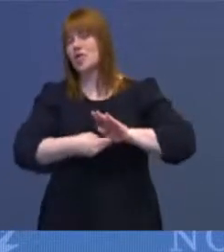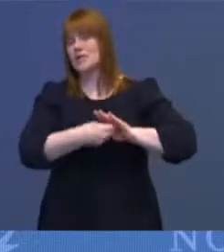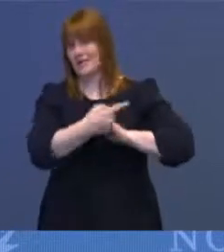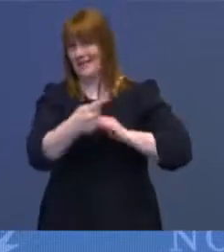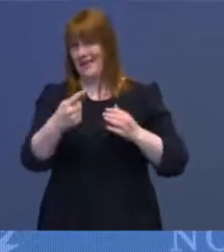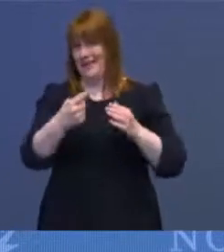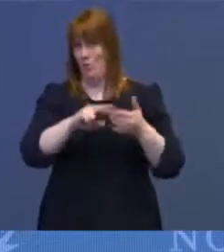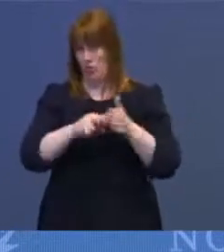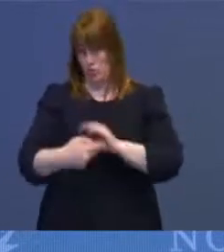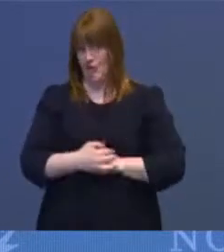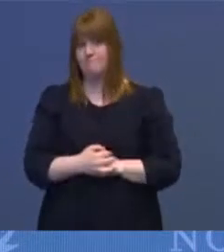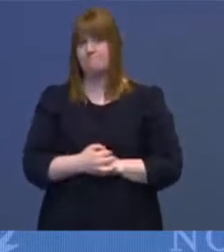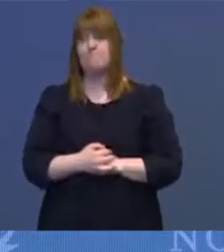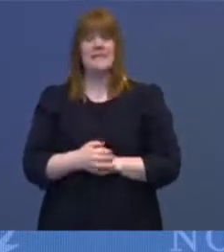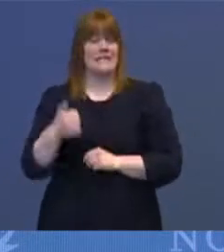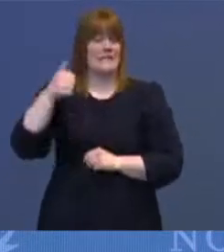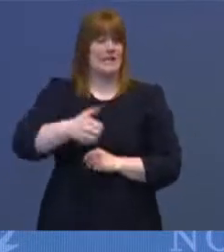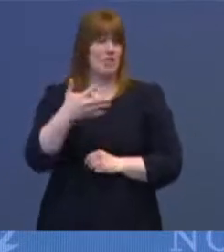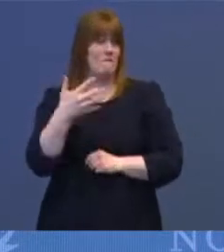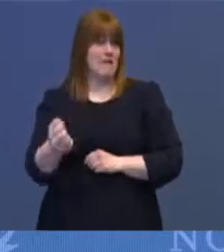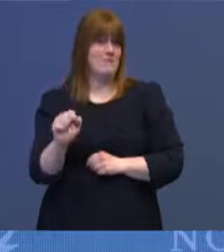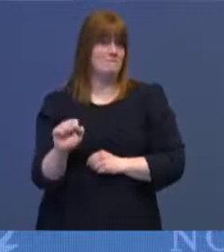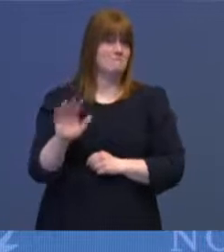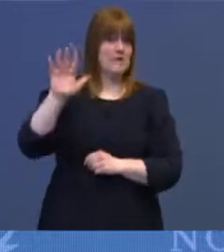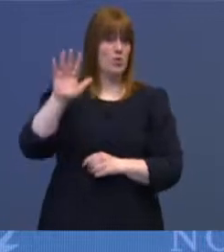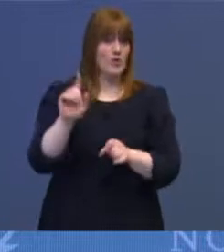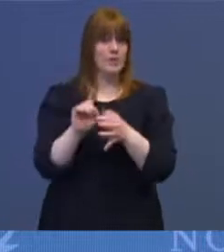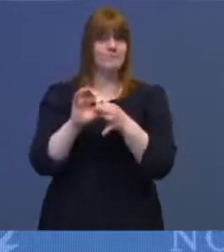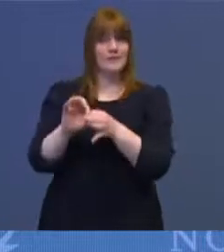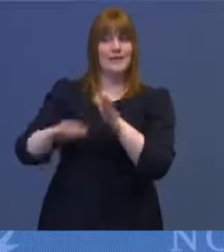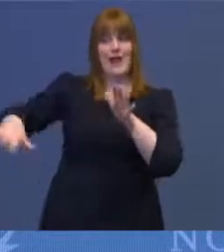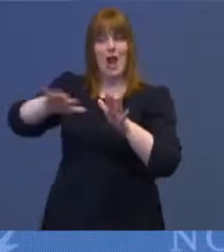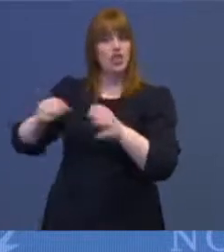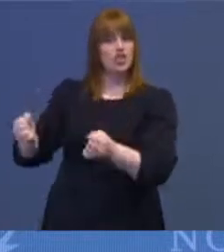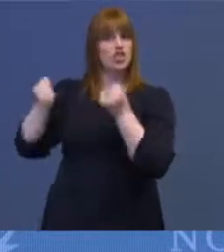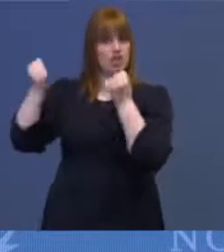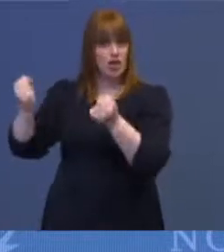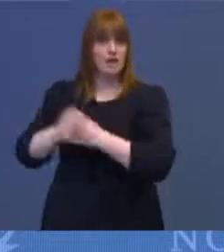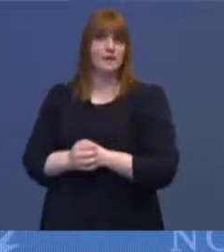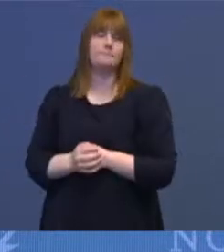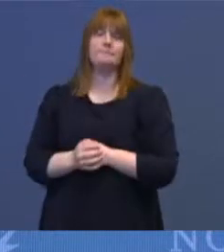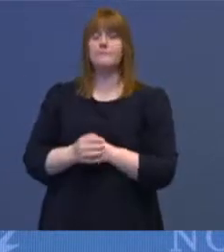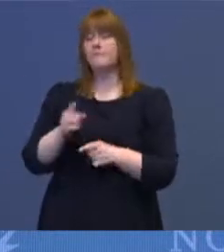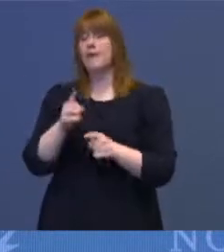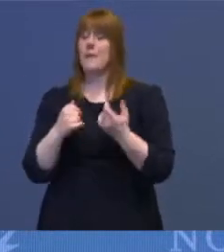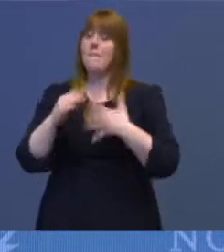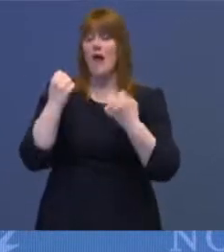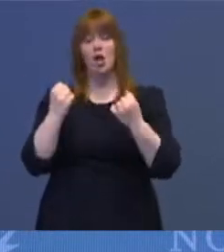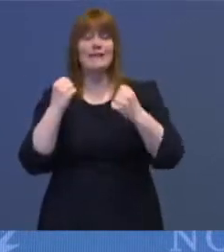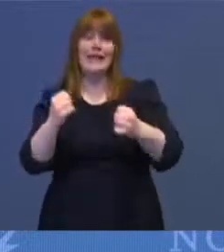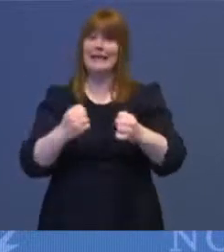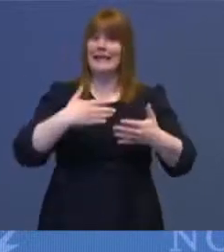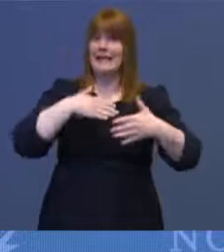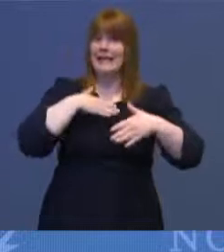operasjonene. 650 millioner prioriteres til landstyrkene, øremerket til økt aktivitet i Heimevernet og i